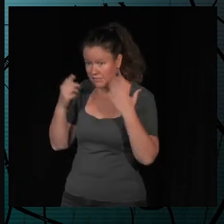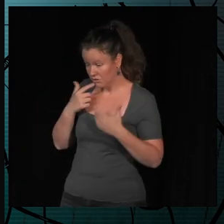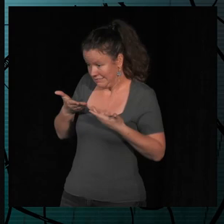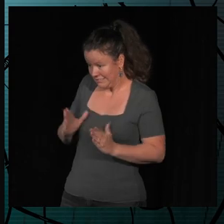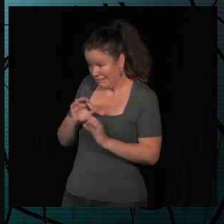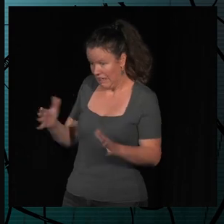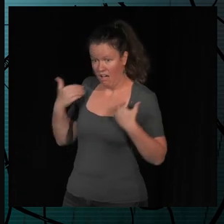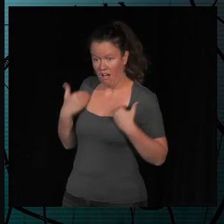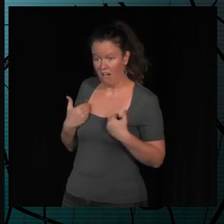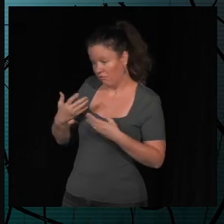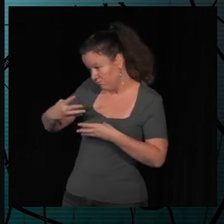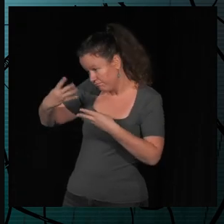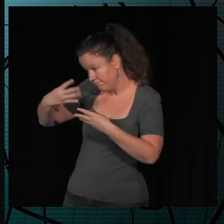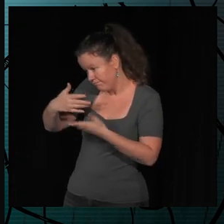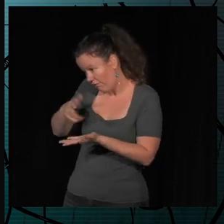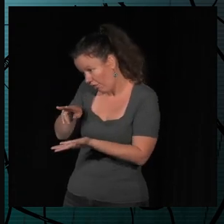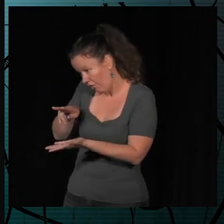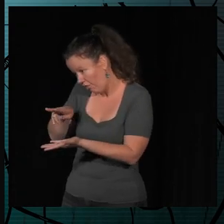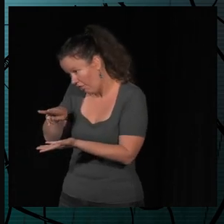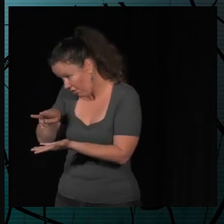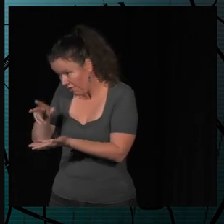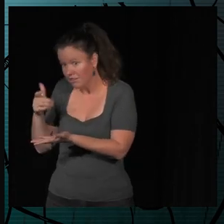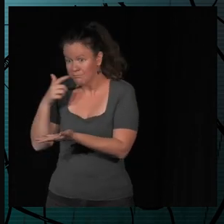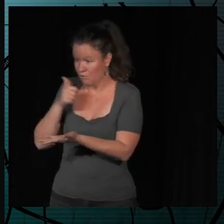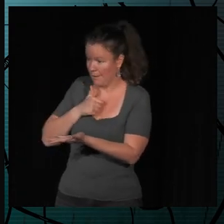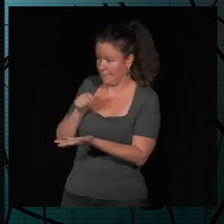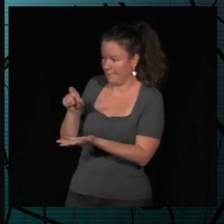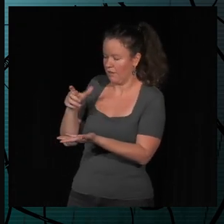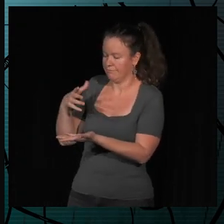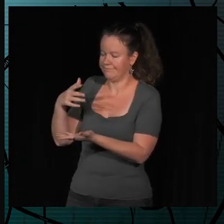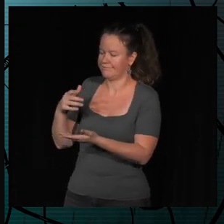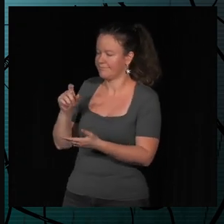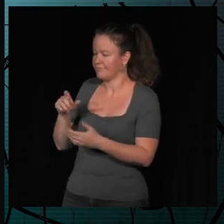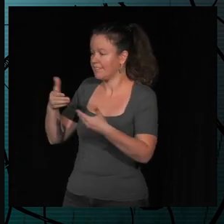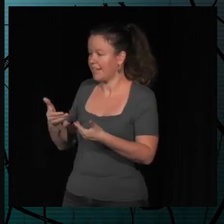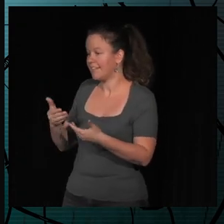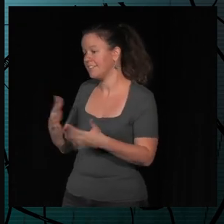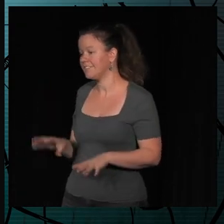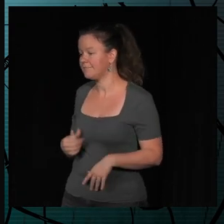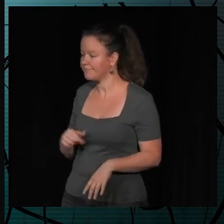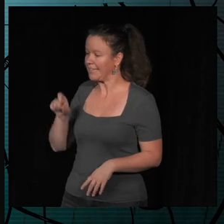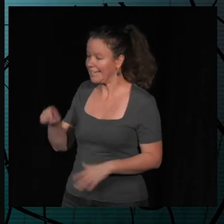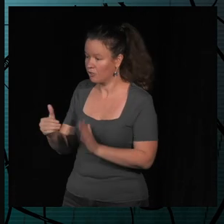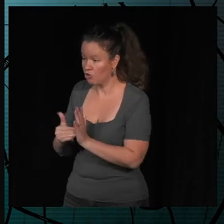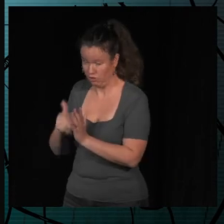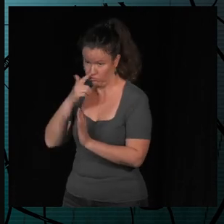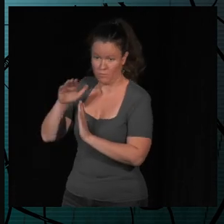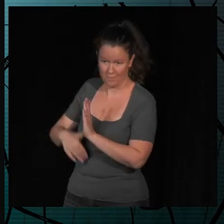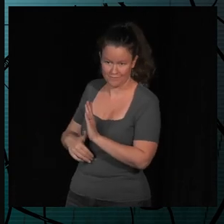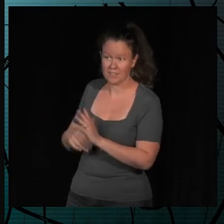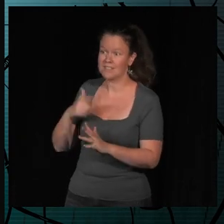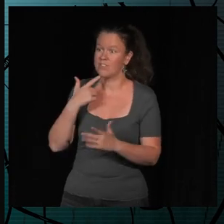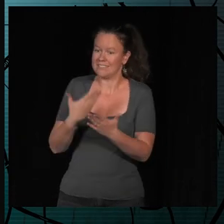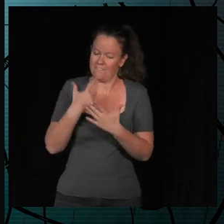trop tard donc là là c'est encore d'autres bi mais on peut aussi s'éduquer à ça on peut noyer ses algorithmes on peut nous-même justement en tant que